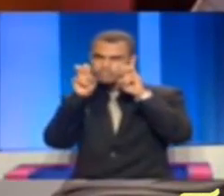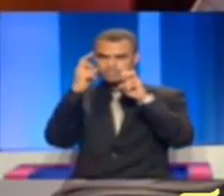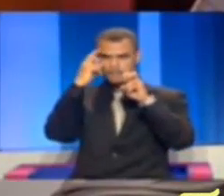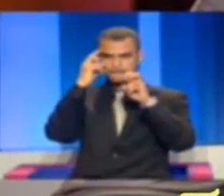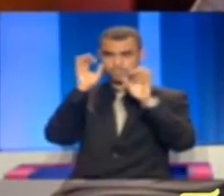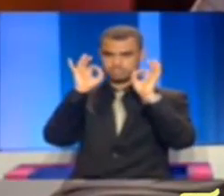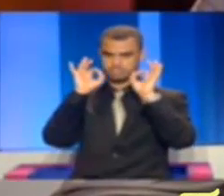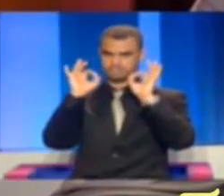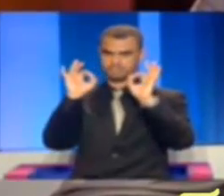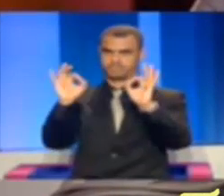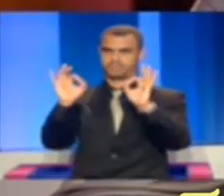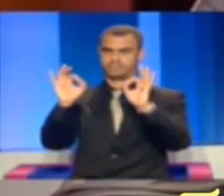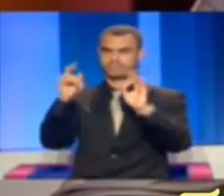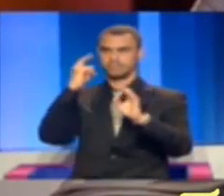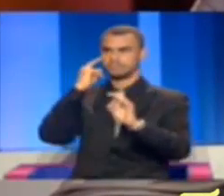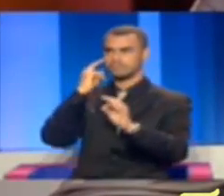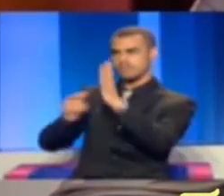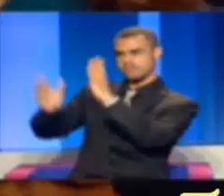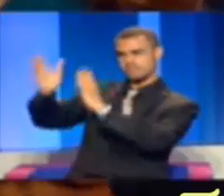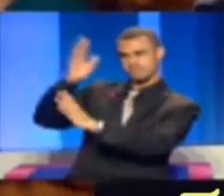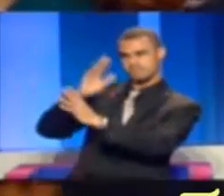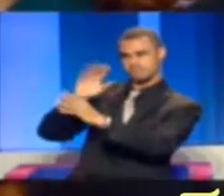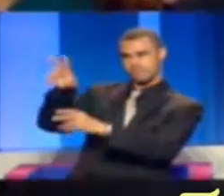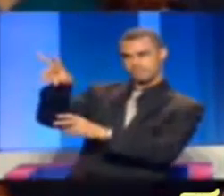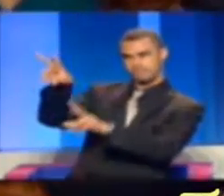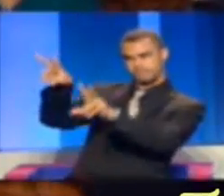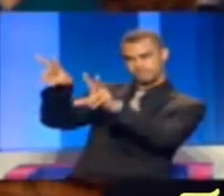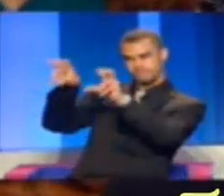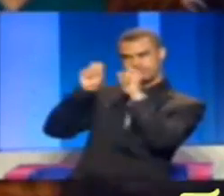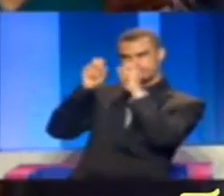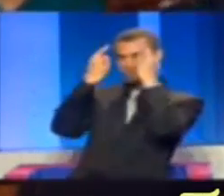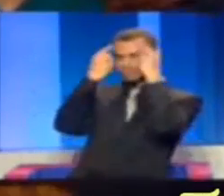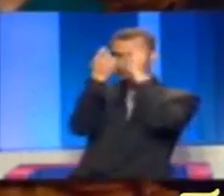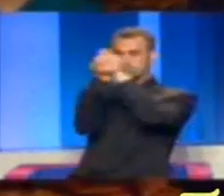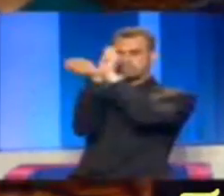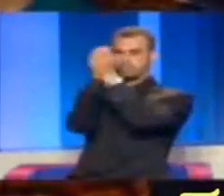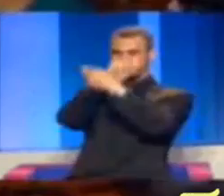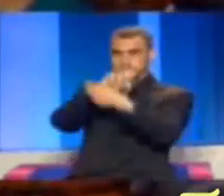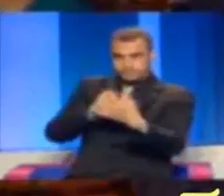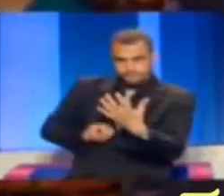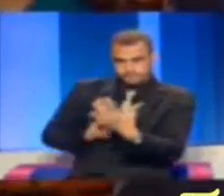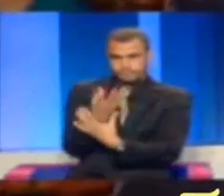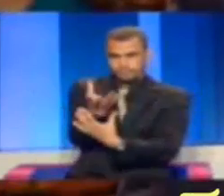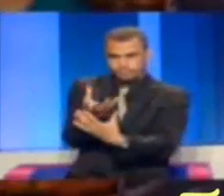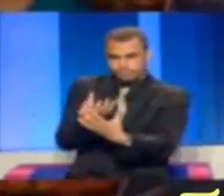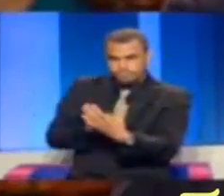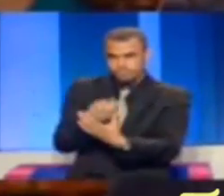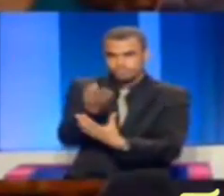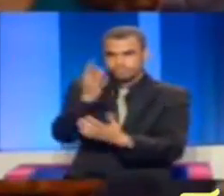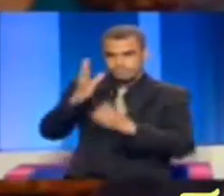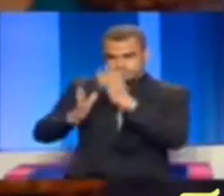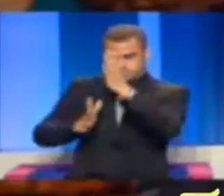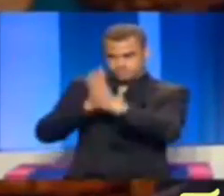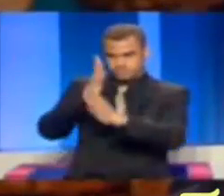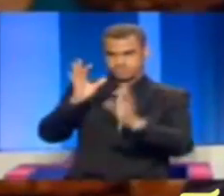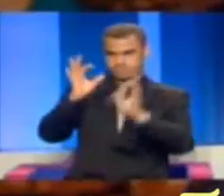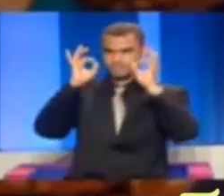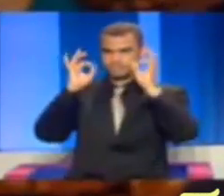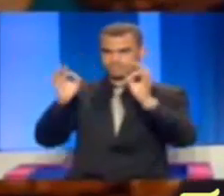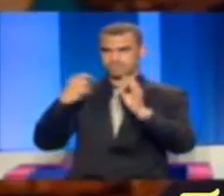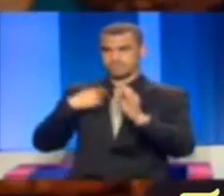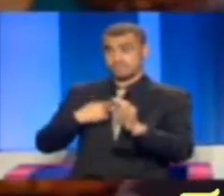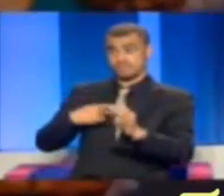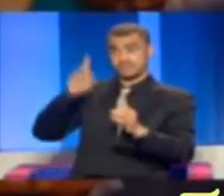اللي ستعطيه تيعاود يشفرها، تيدير لها التشفير، تيدير لها الديكوداج، وتيوصل لك رسالة أخرى. إذا علينا أن نتعلم